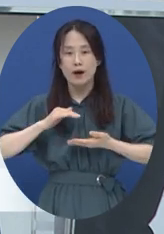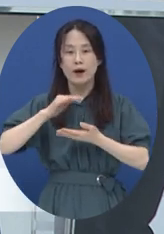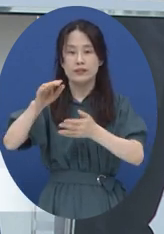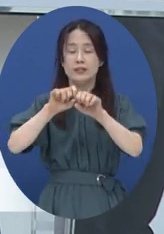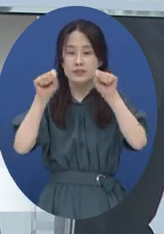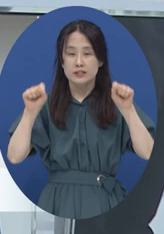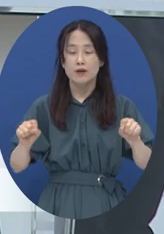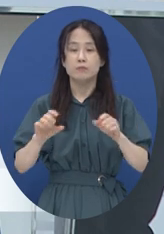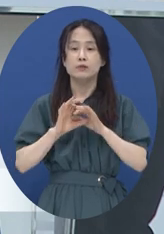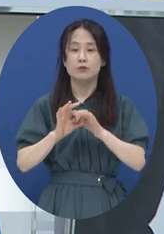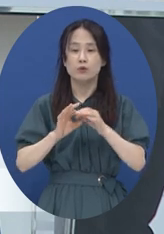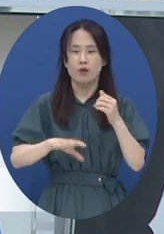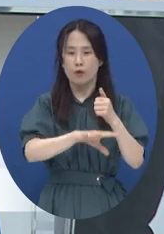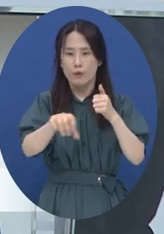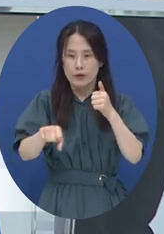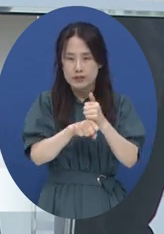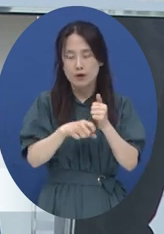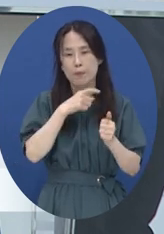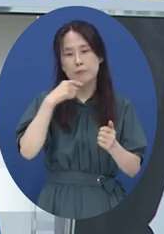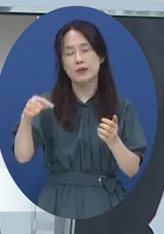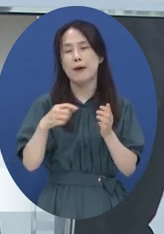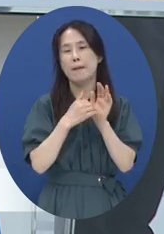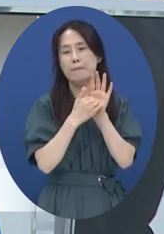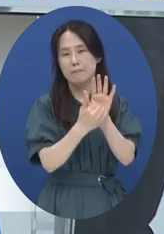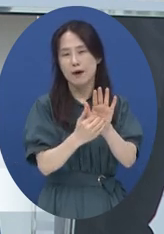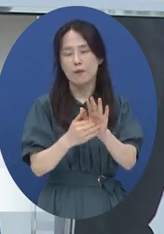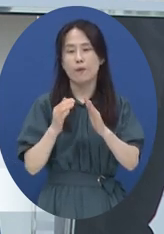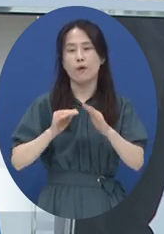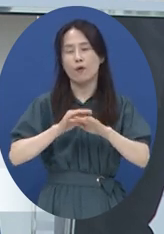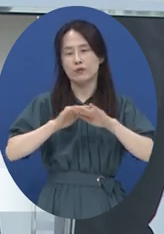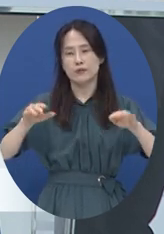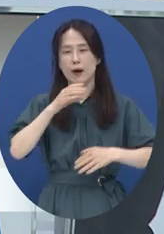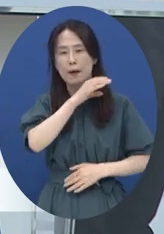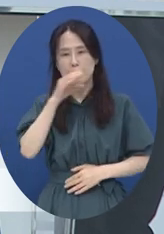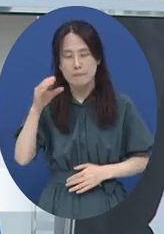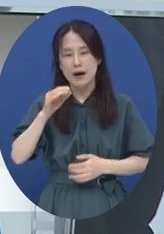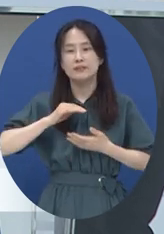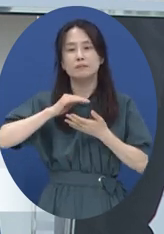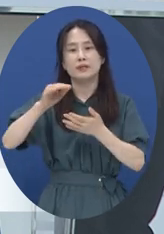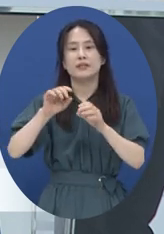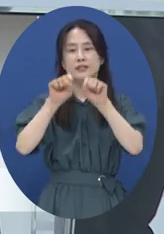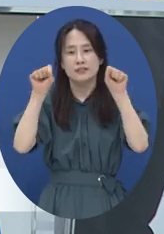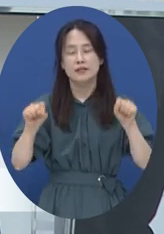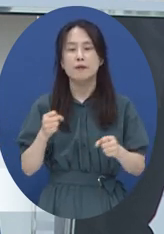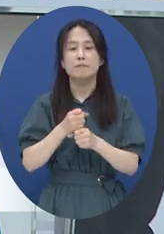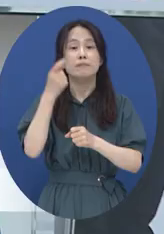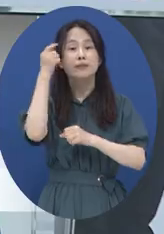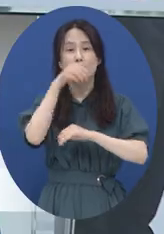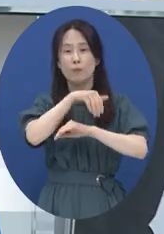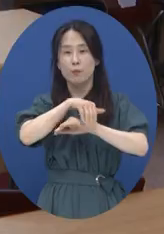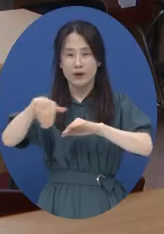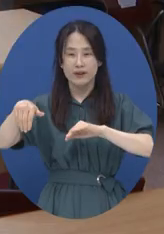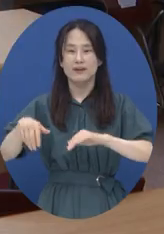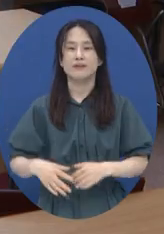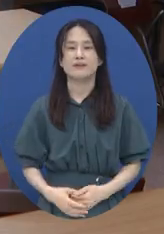독과점 폐해를 막고 건전한 공정조달 환경을 조성한다는 구상입니다. 구영슬 기자가 취재했습니다.